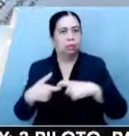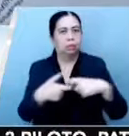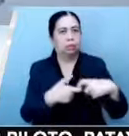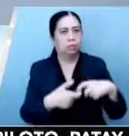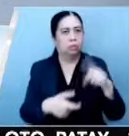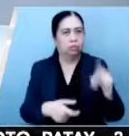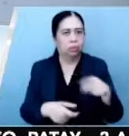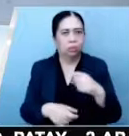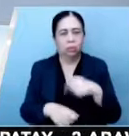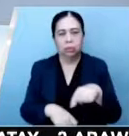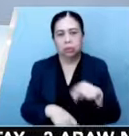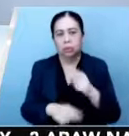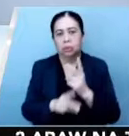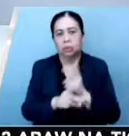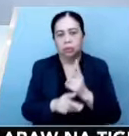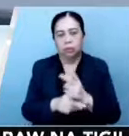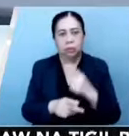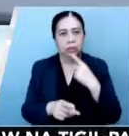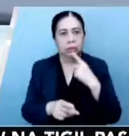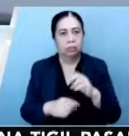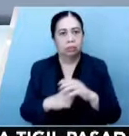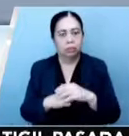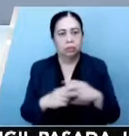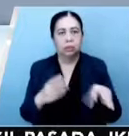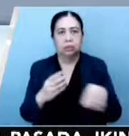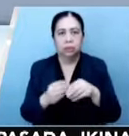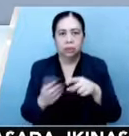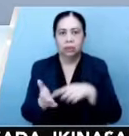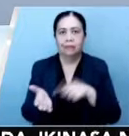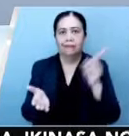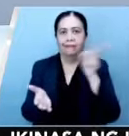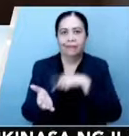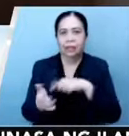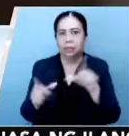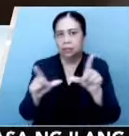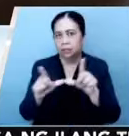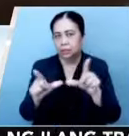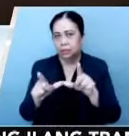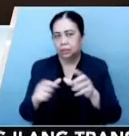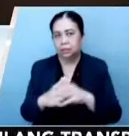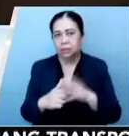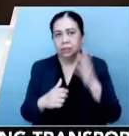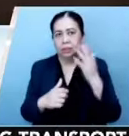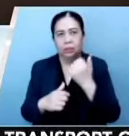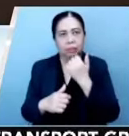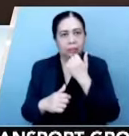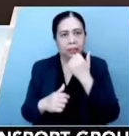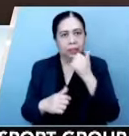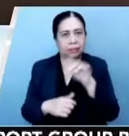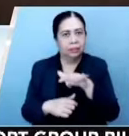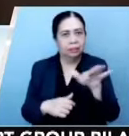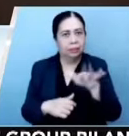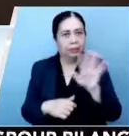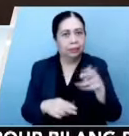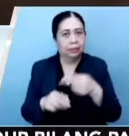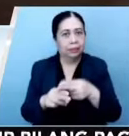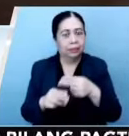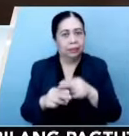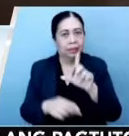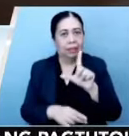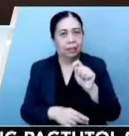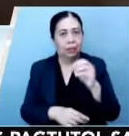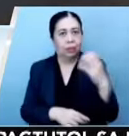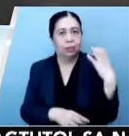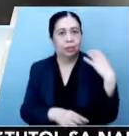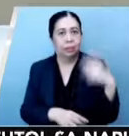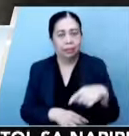driver. Dagdag paglabag pa nang makitang peke ang lisensya niya dahil mali ang spelling ng pangalan ni LTO Chairman Vigor